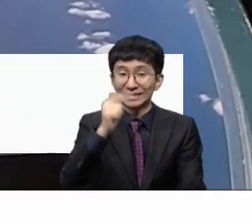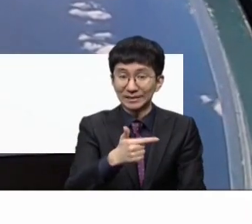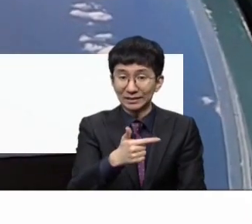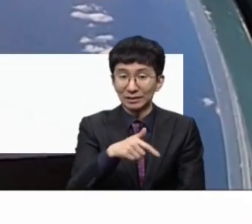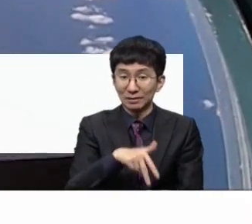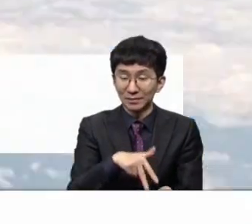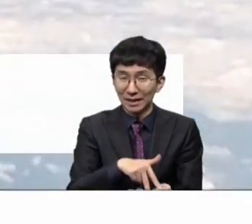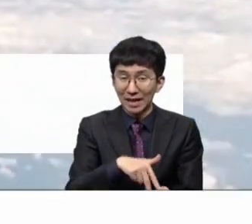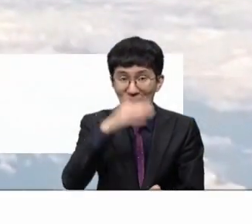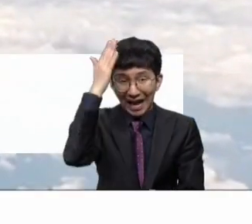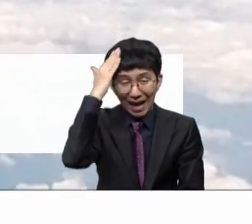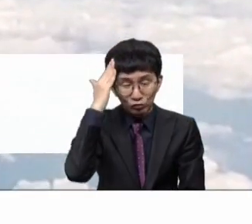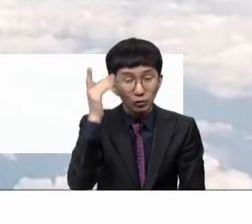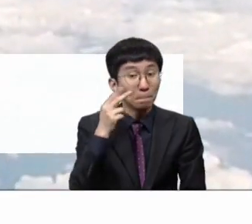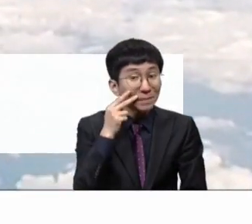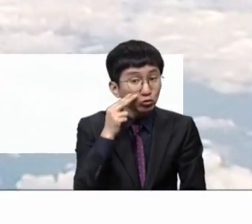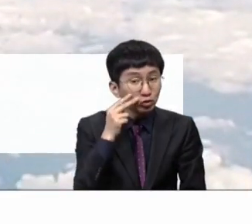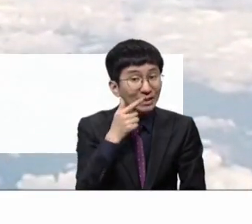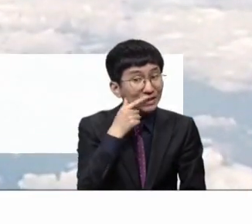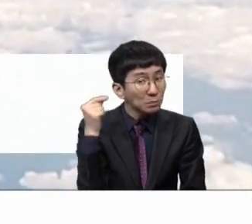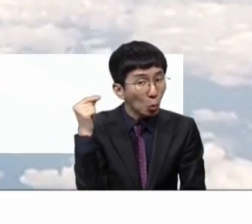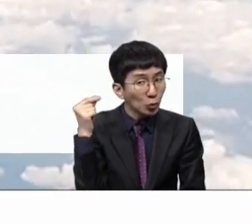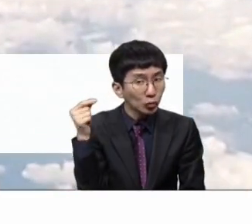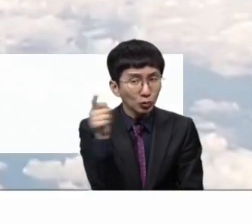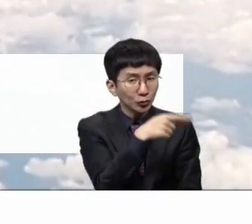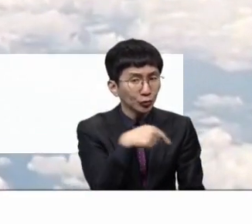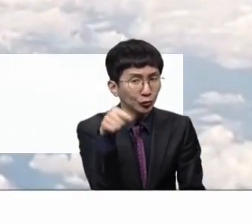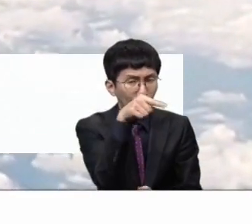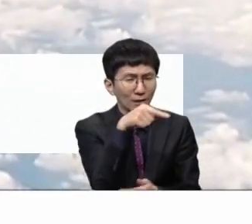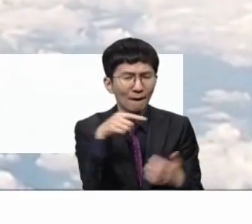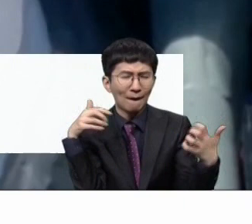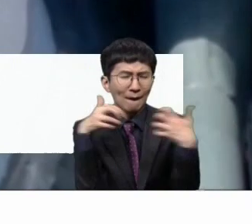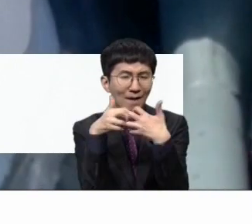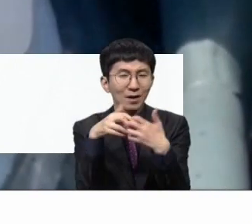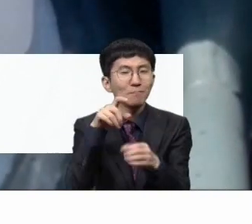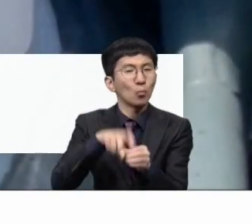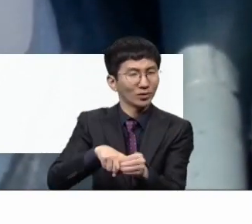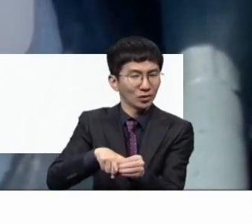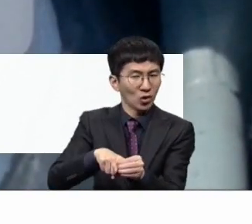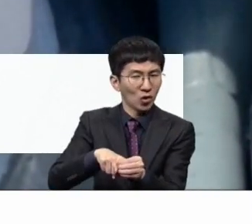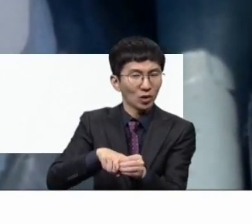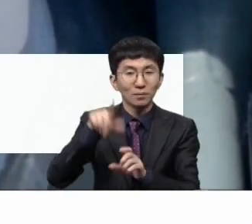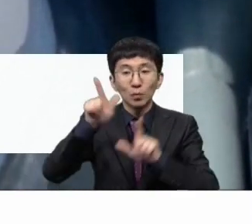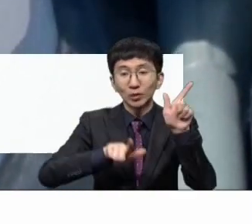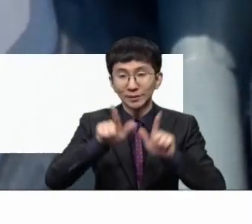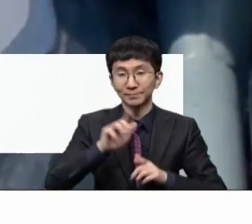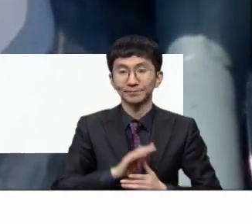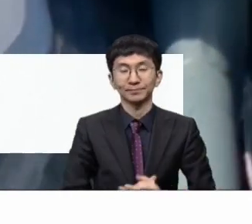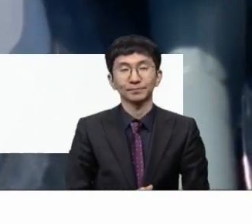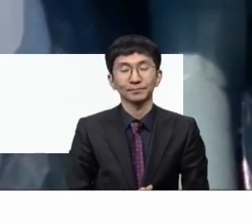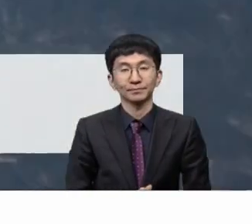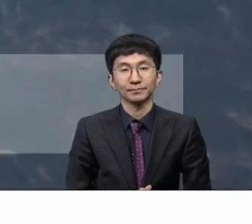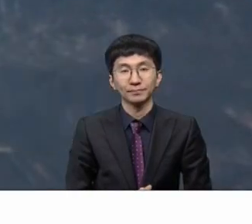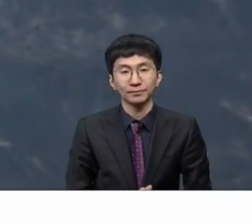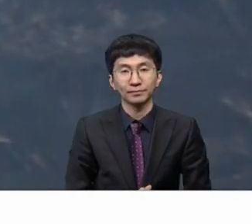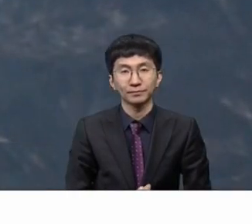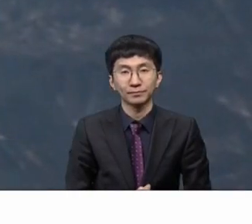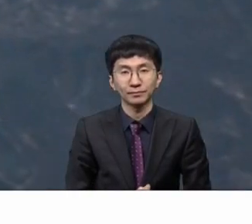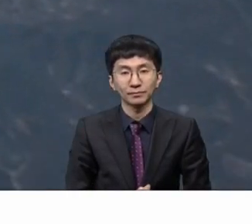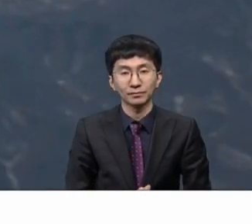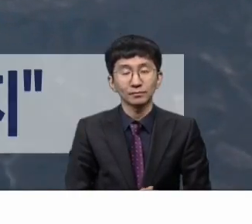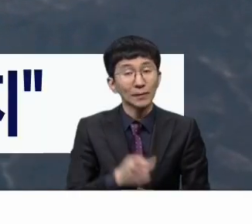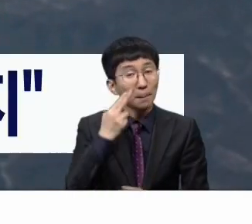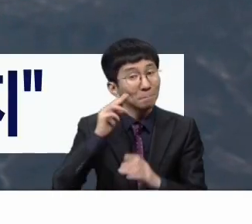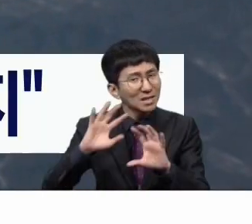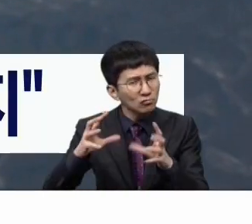있는 한미 안보 협력에 대항하는 경고하는 그런 모습도 연출하고 있다라고 판단이 됩니다.